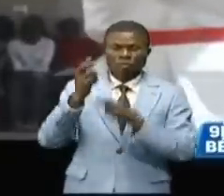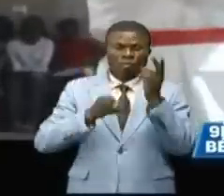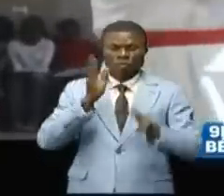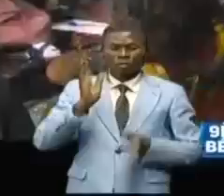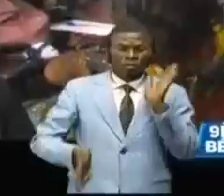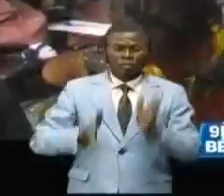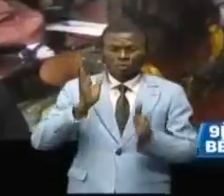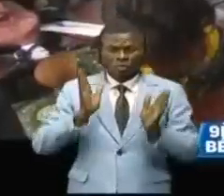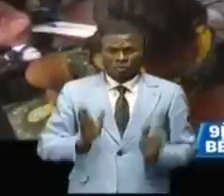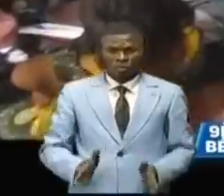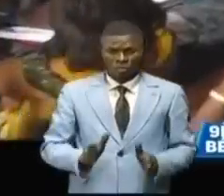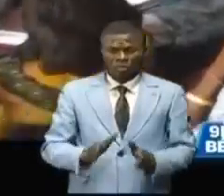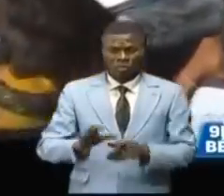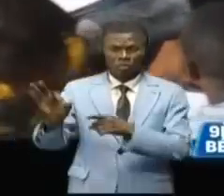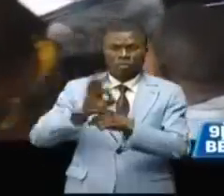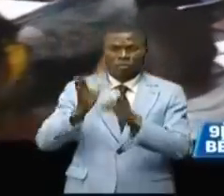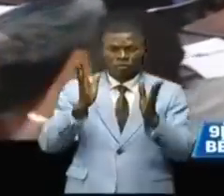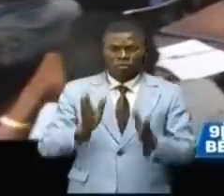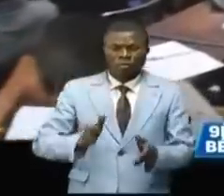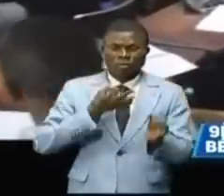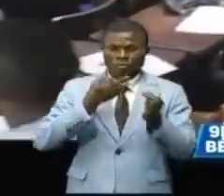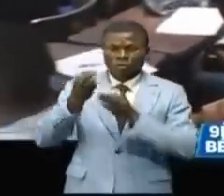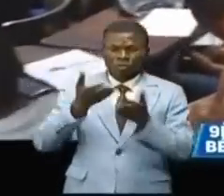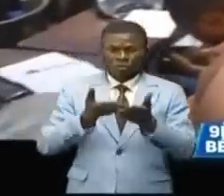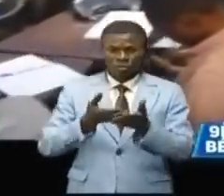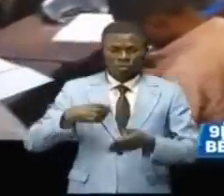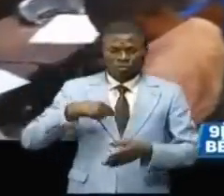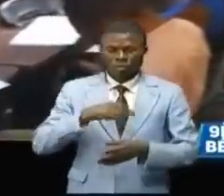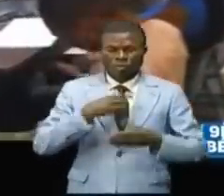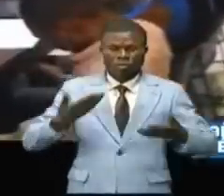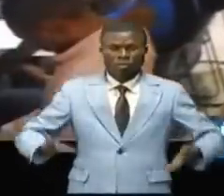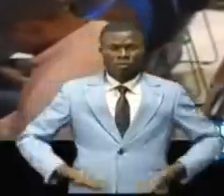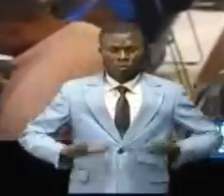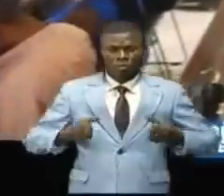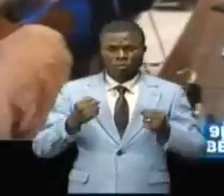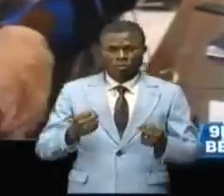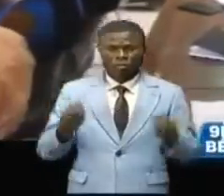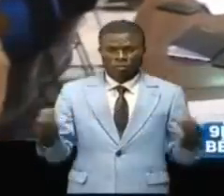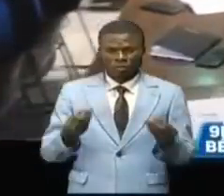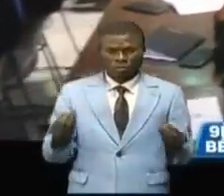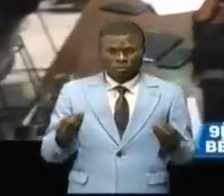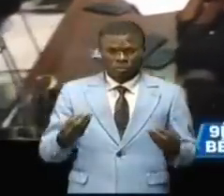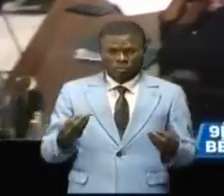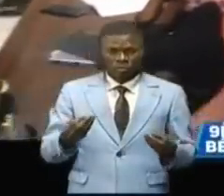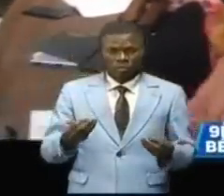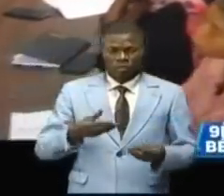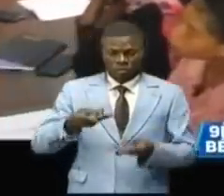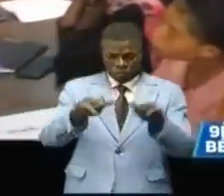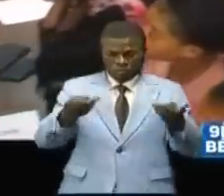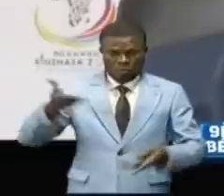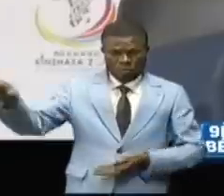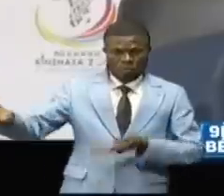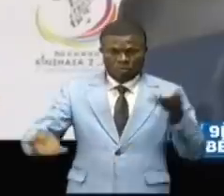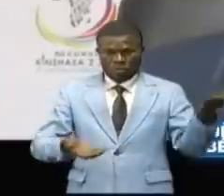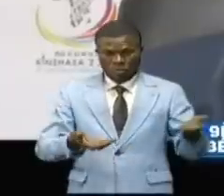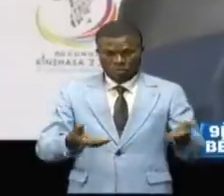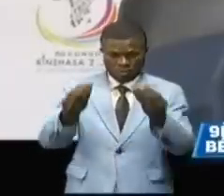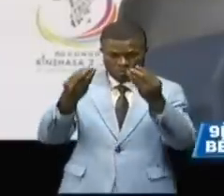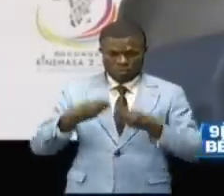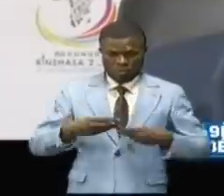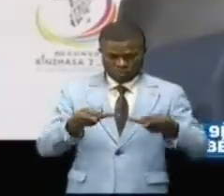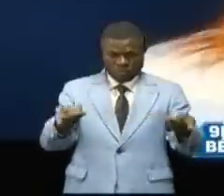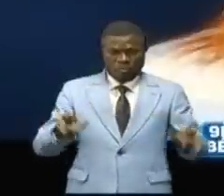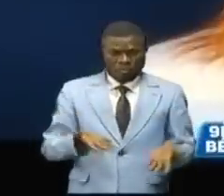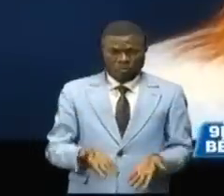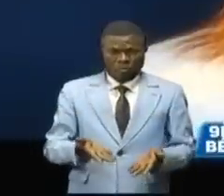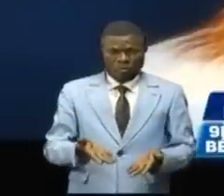Bibishka Bengele, formatrice, explique. Je suis très ravie parce que c'est l'INPP qui nous accueille, qui nous a offert ces locaux.